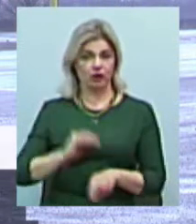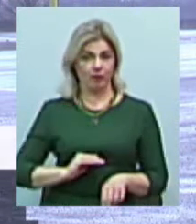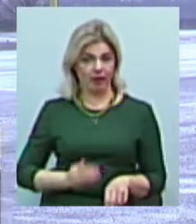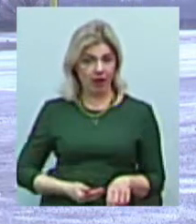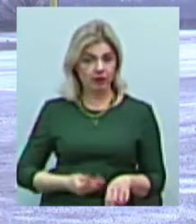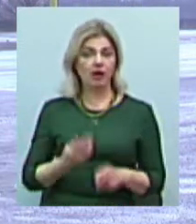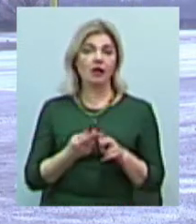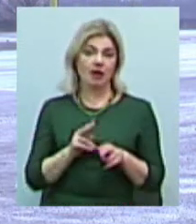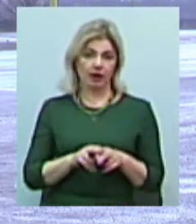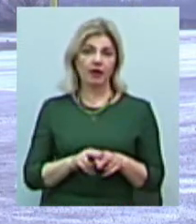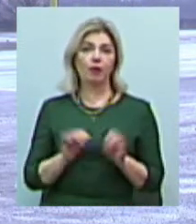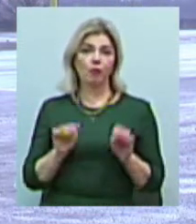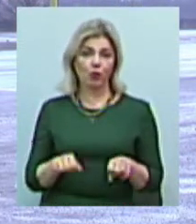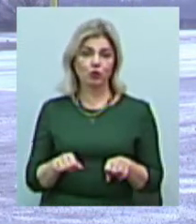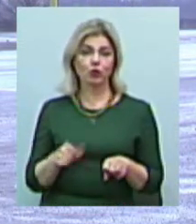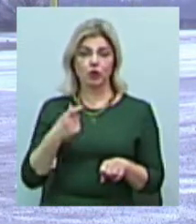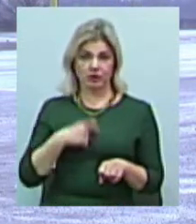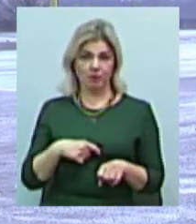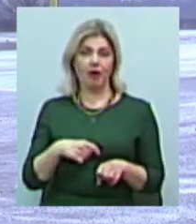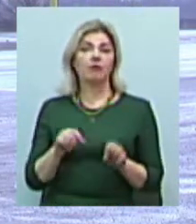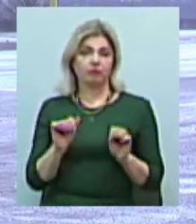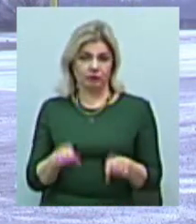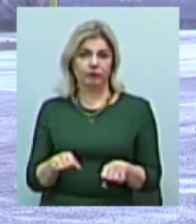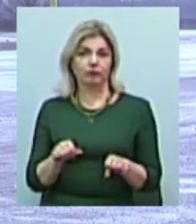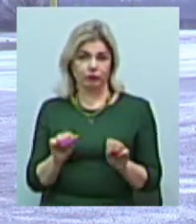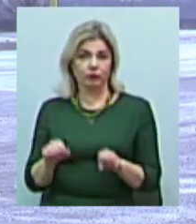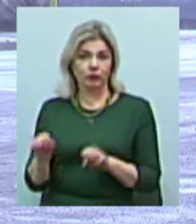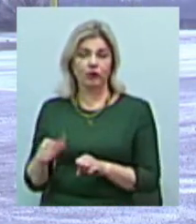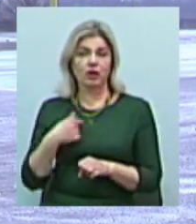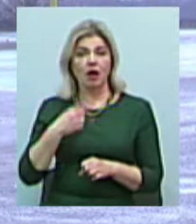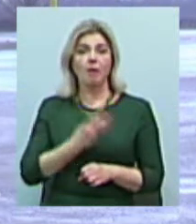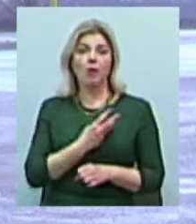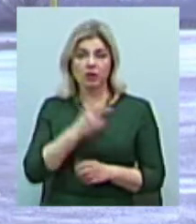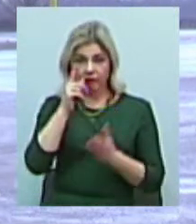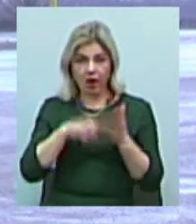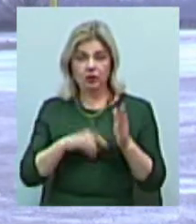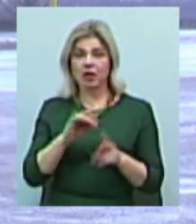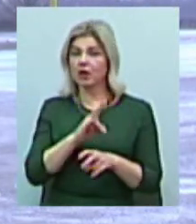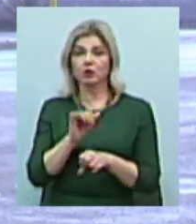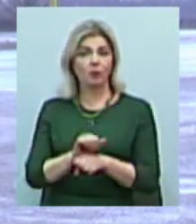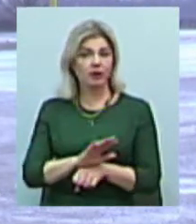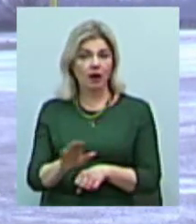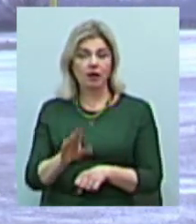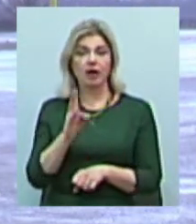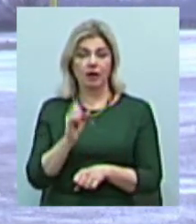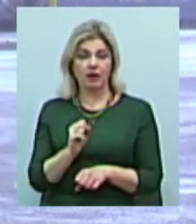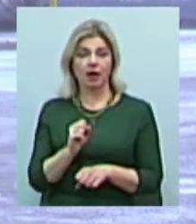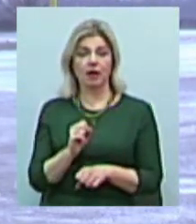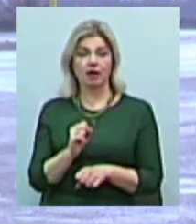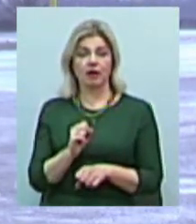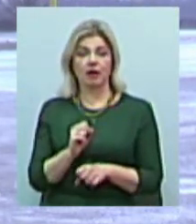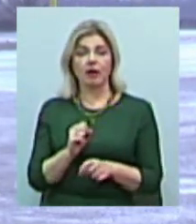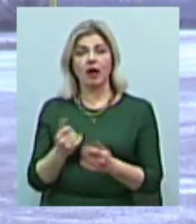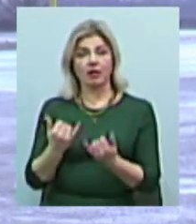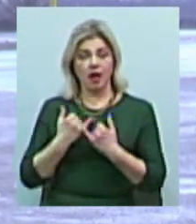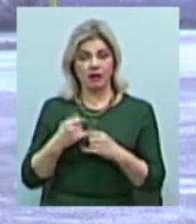які можуть собі дозволити, я сподіваюся, і не зупинятися, нас прикредитувати, надати нам